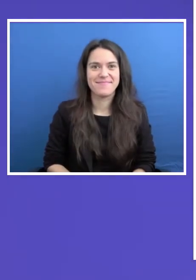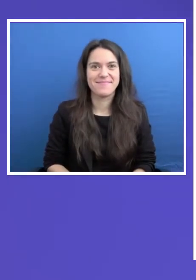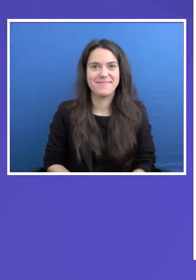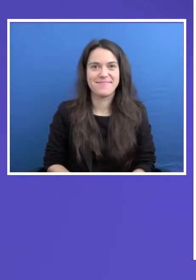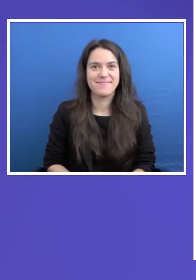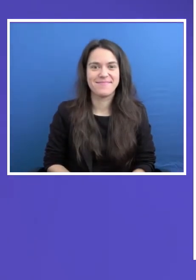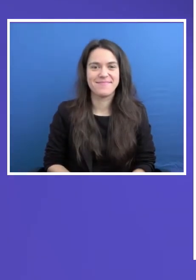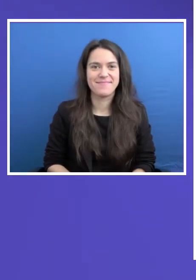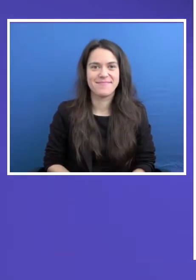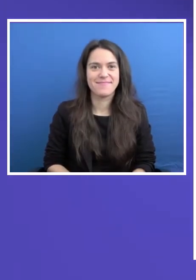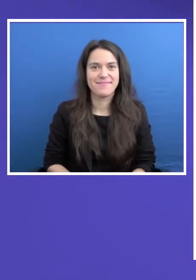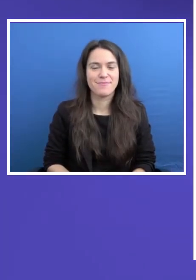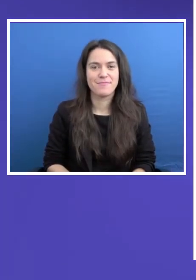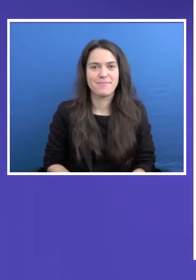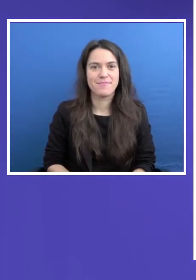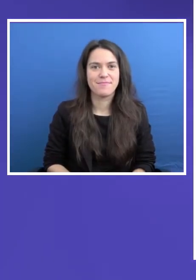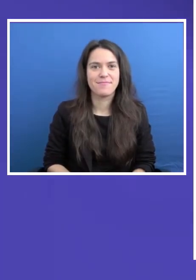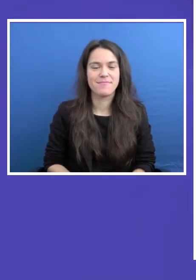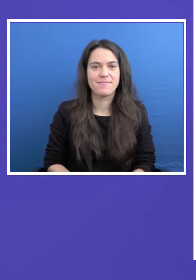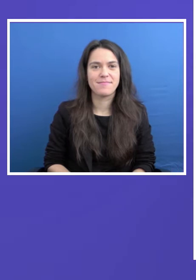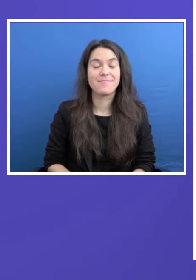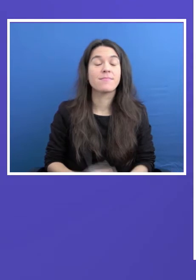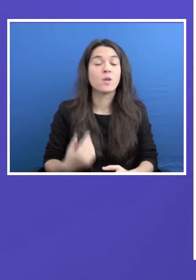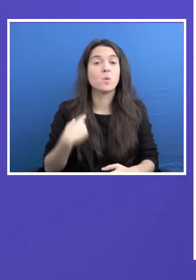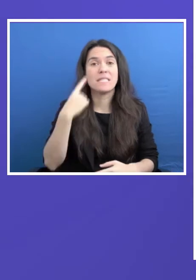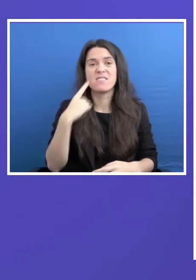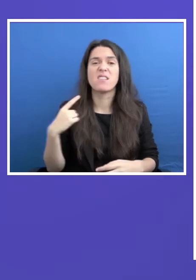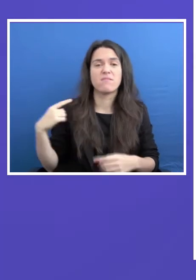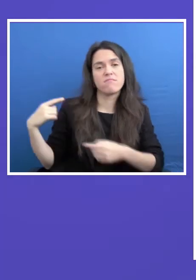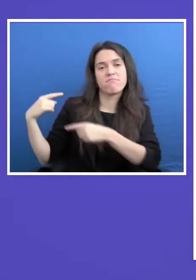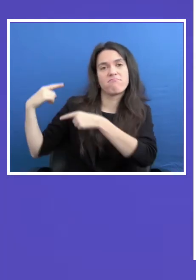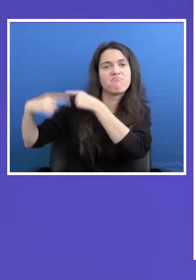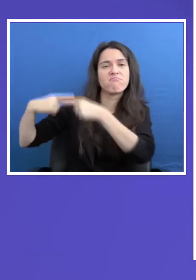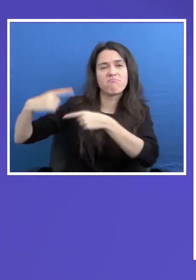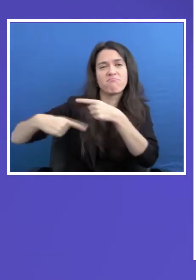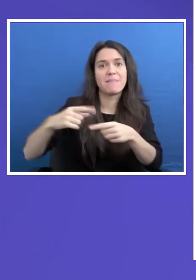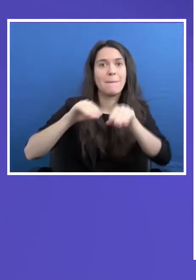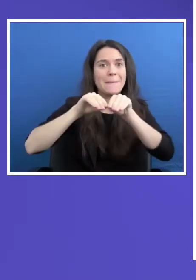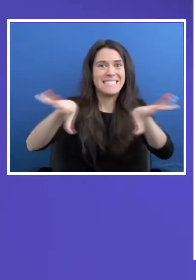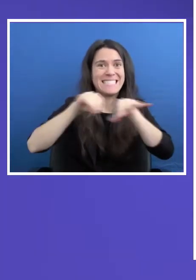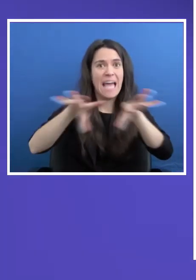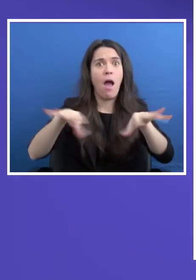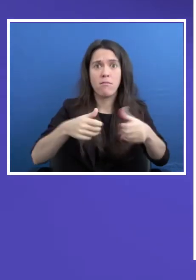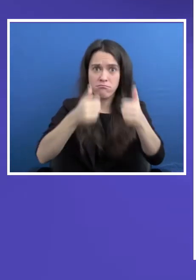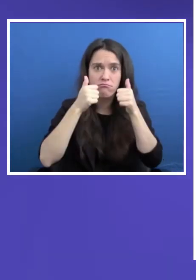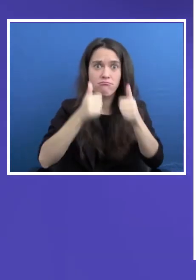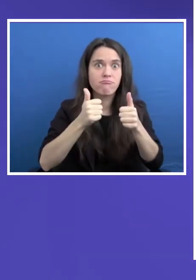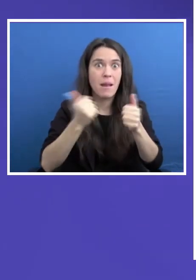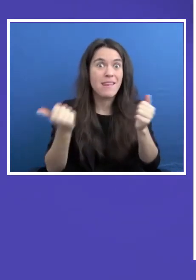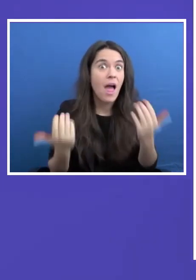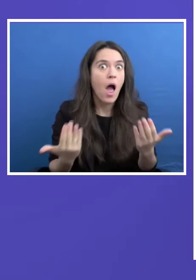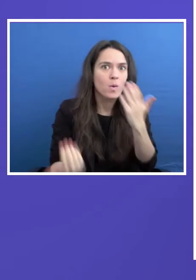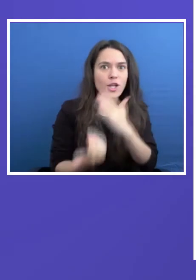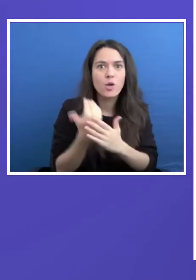هو احنا دايما بنقول عليه الاعلام البديل. مهم جدا ان احنا كمان نستخدمه في الترويج لصوره المراه بصوره